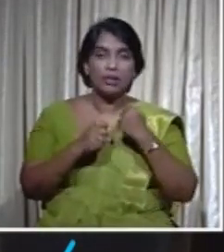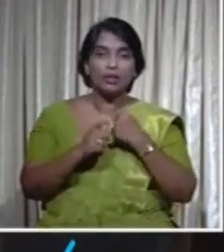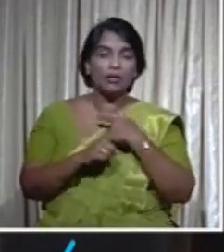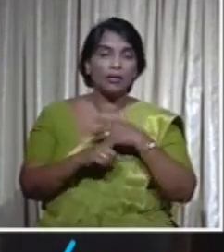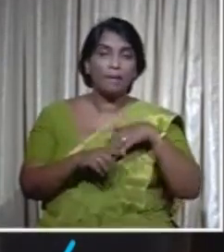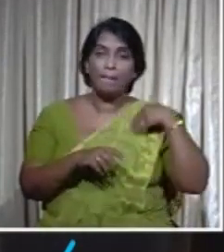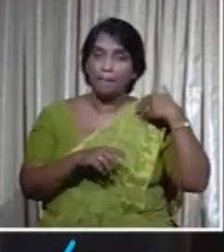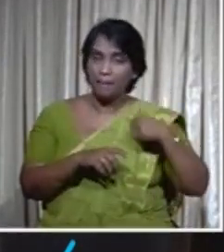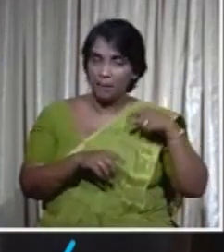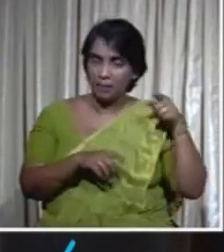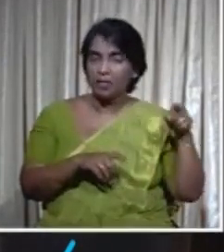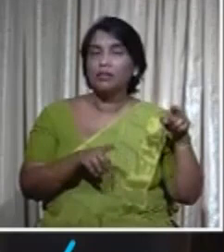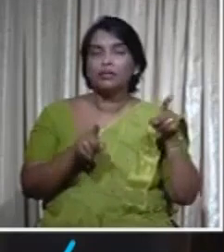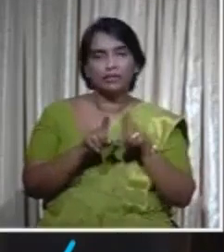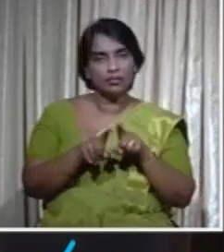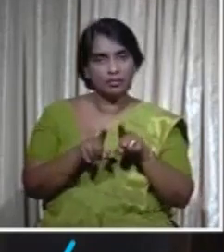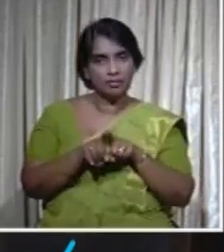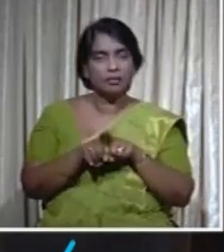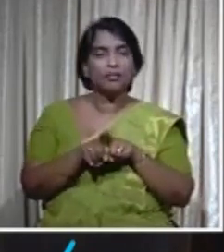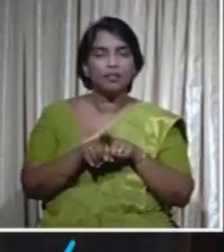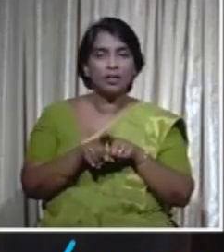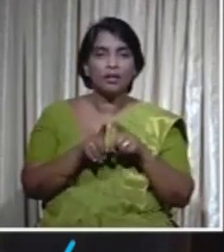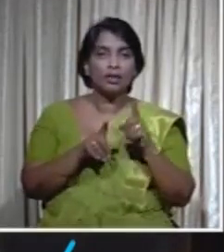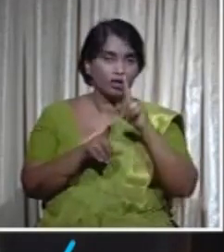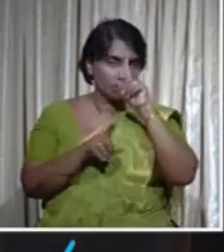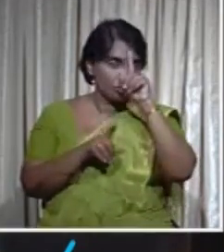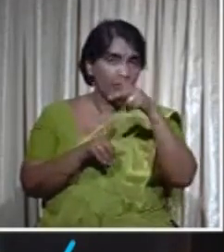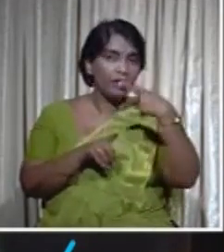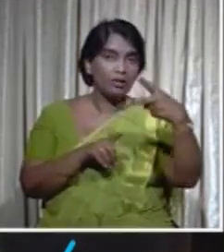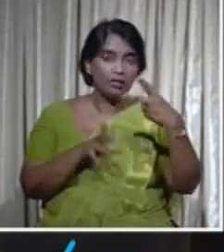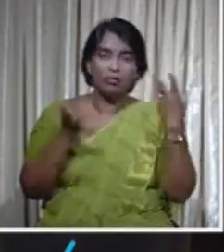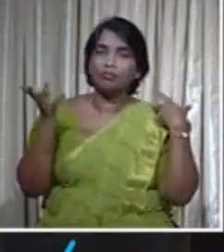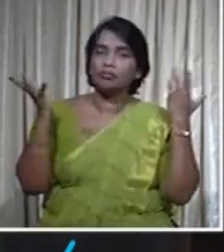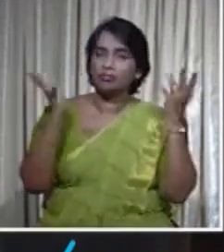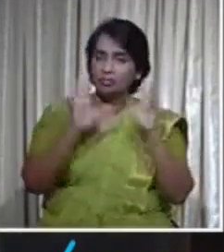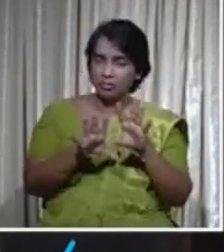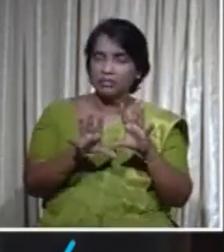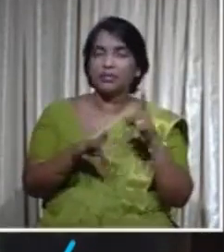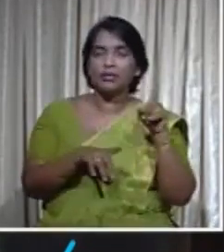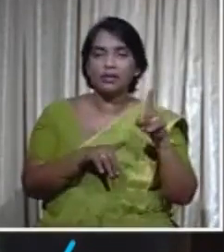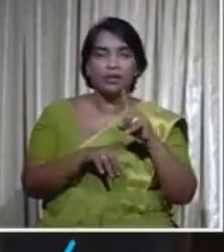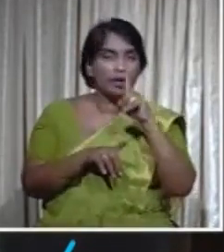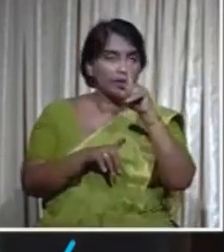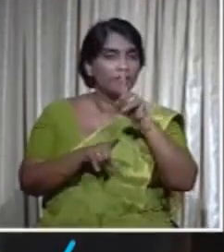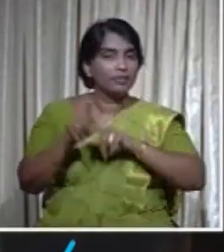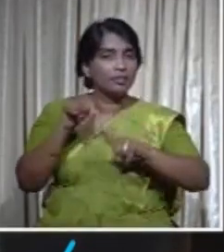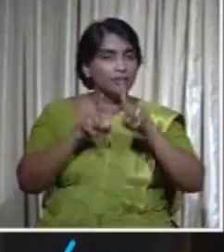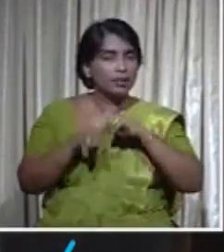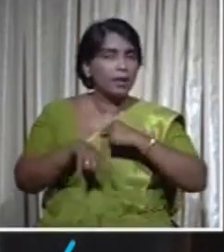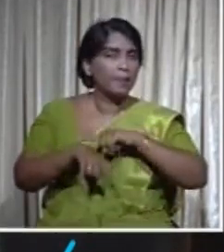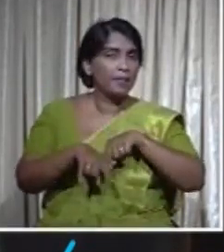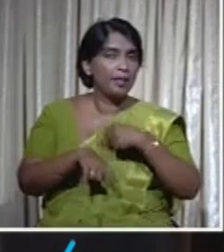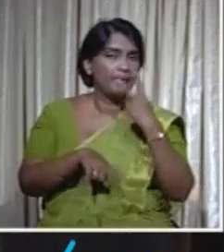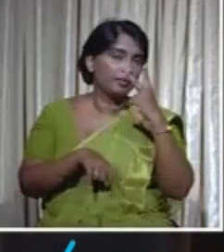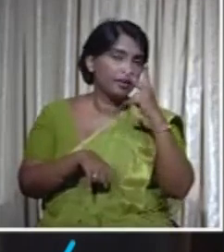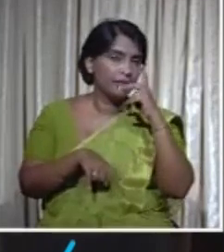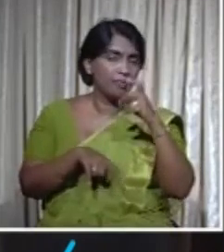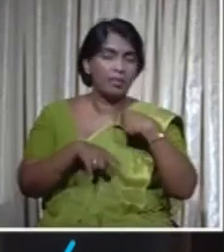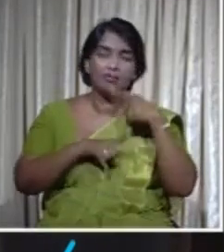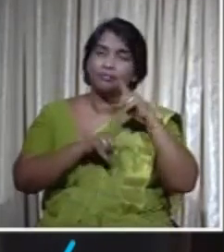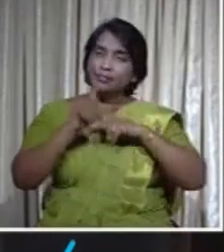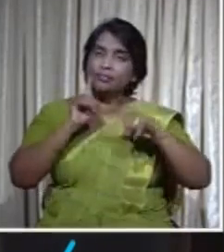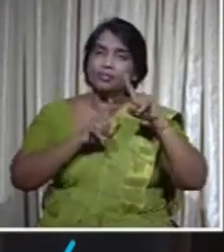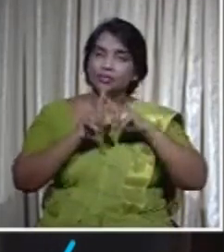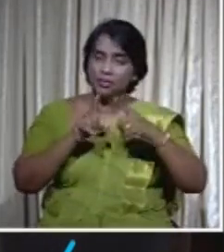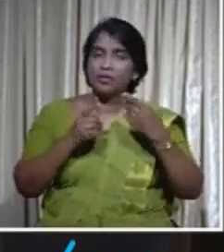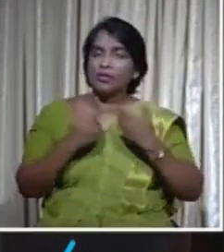සභානායකතුමාගේ ප්‍රධානත්වයෙන් සතියට දෙවතාවක් රැස් වෙනවා. එක සාකච්ඡාවක් යනවා පැය දෙකමාරක් විතර.